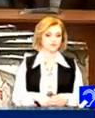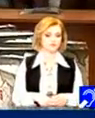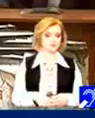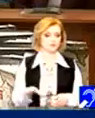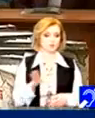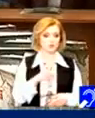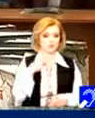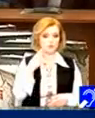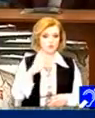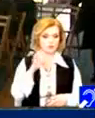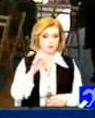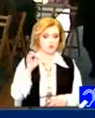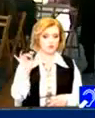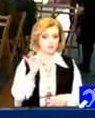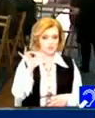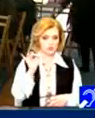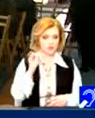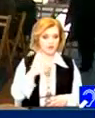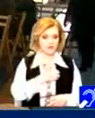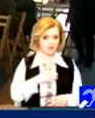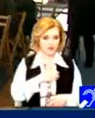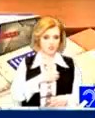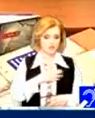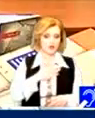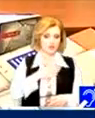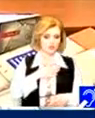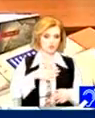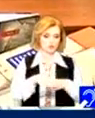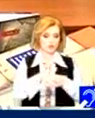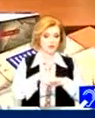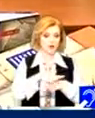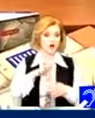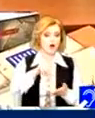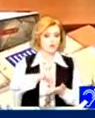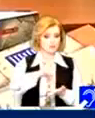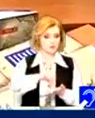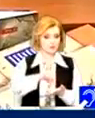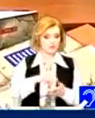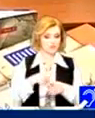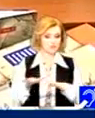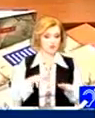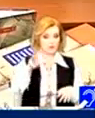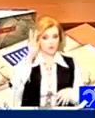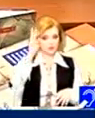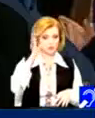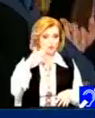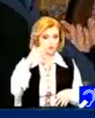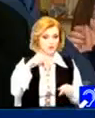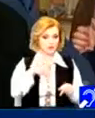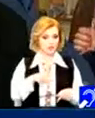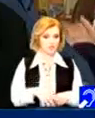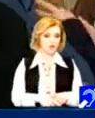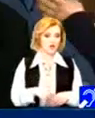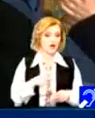vorbesc despre istoria veritabilă a neamului nostru. Prezent la eveniment, ambasadorul României în Republica Moldova a remarcat